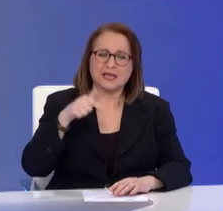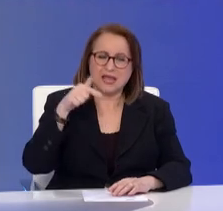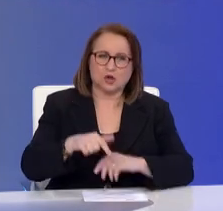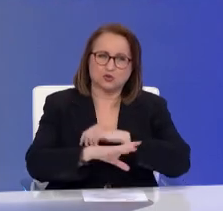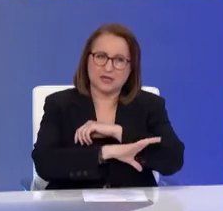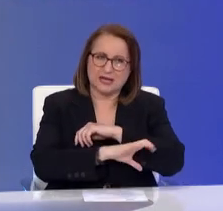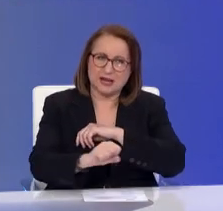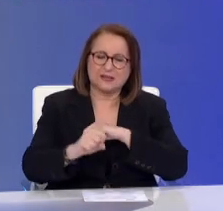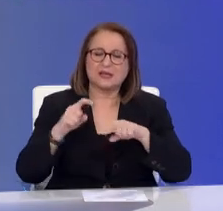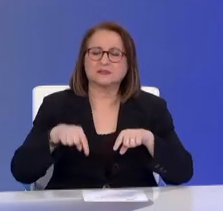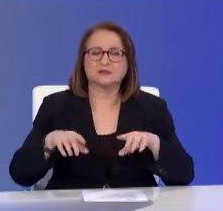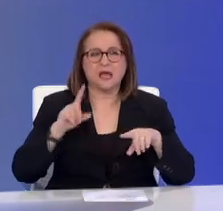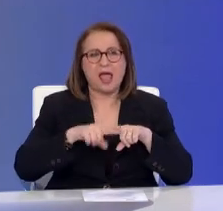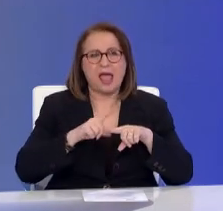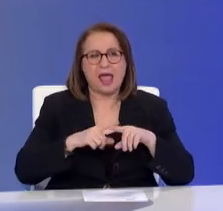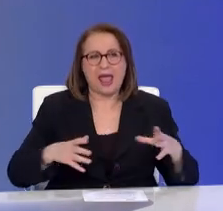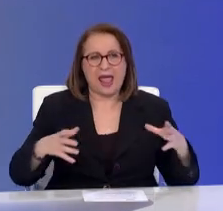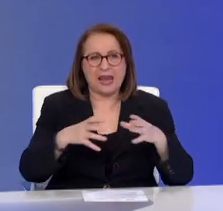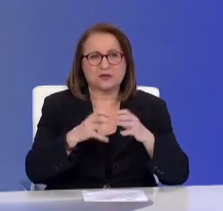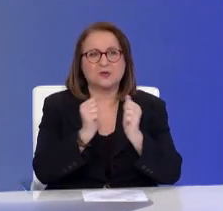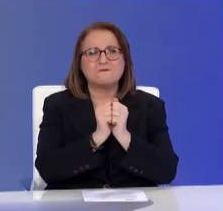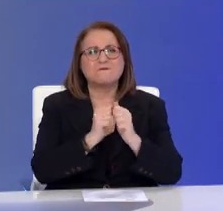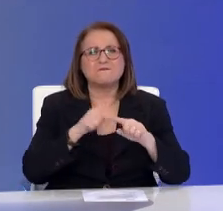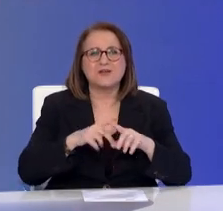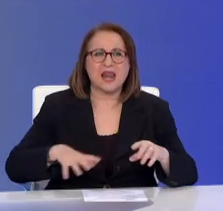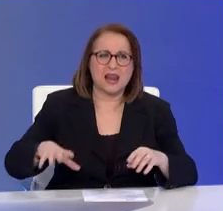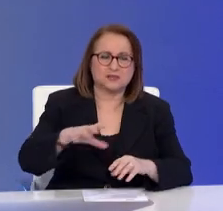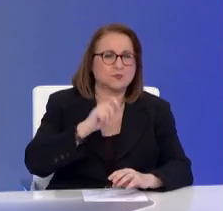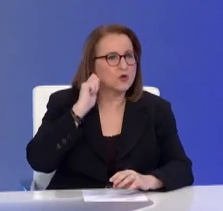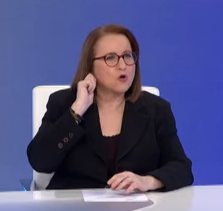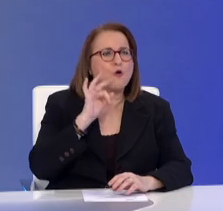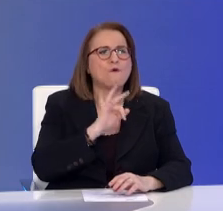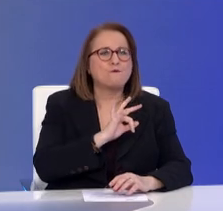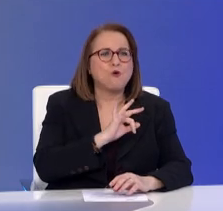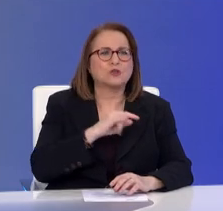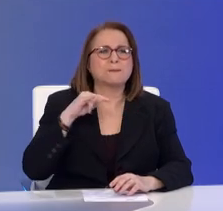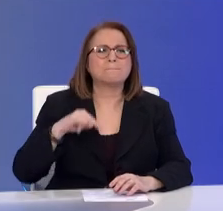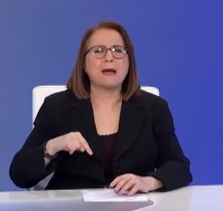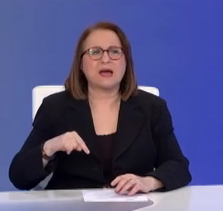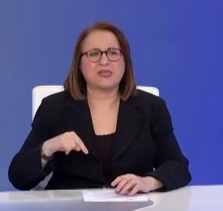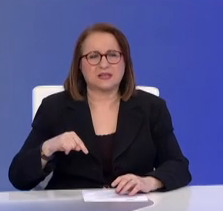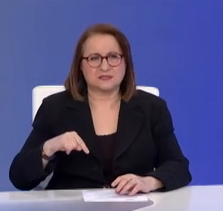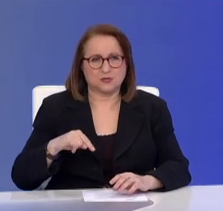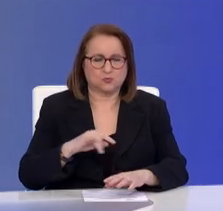Εταιρείας για τον Ελληνισμό και τον Φιλελληνισμό, κύριο Φώτη Παπαθανασίου.